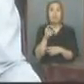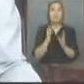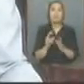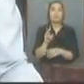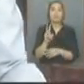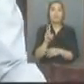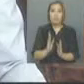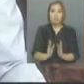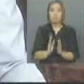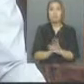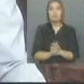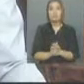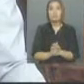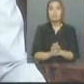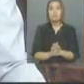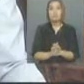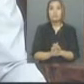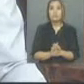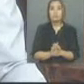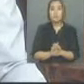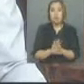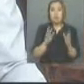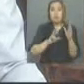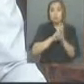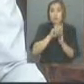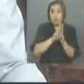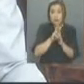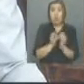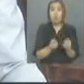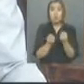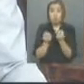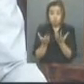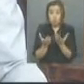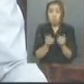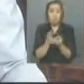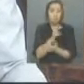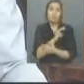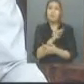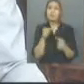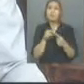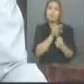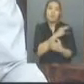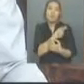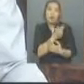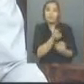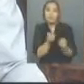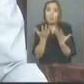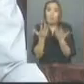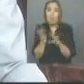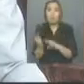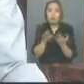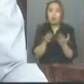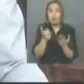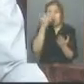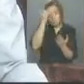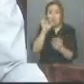โรงพยาบาลเกษมราชศรีบุรินทร์จังหวัดเชียงรายส่งศพของป้าจุจุรีโอสิริดารานักแสดงกลับกรุงเทพมหานครเพื่อให้ญาตินำไปบำ